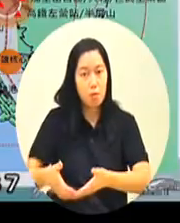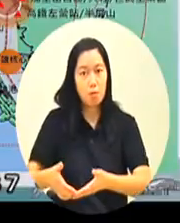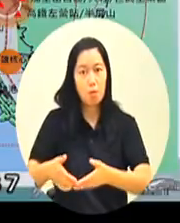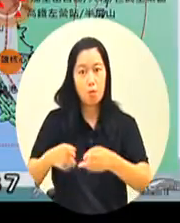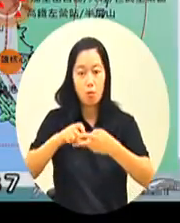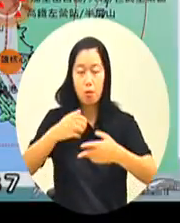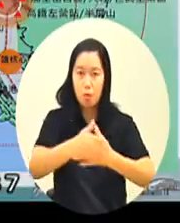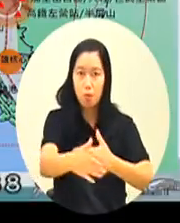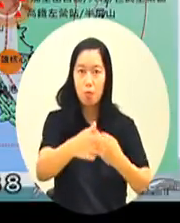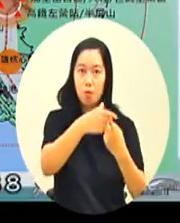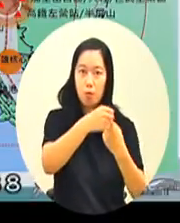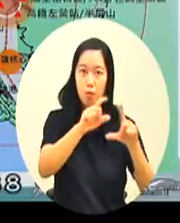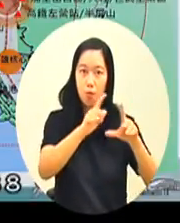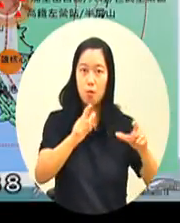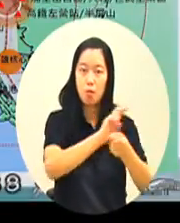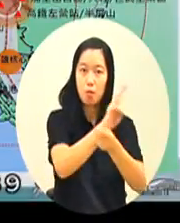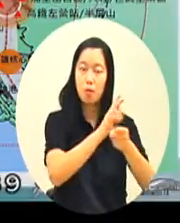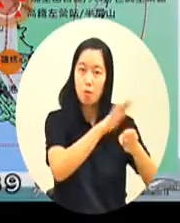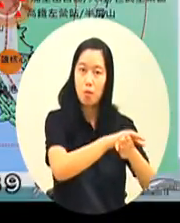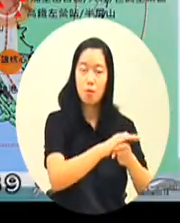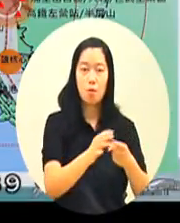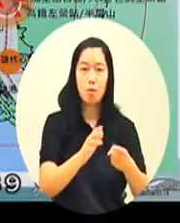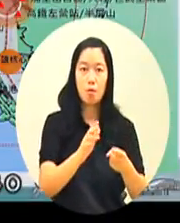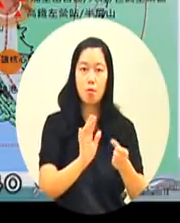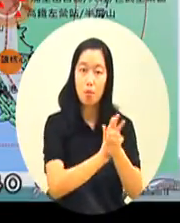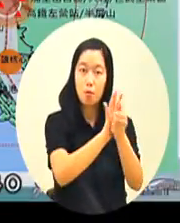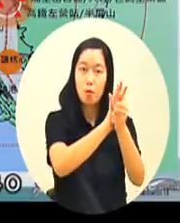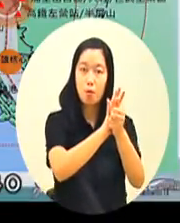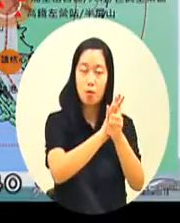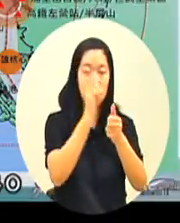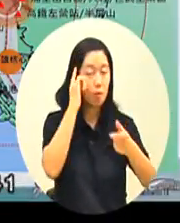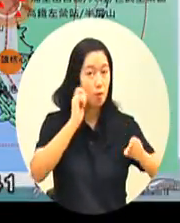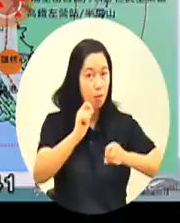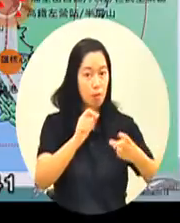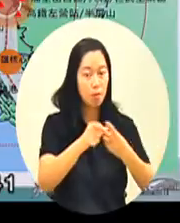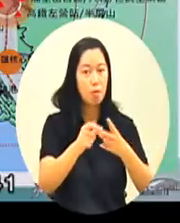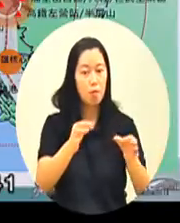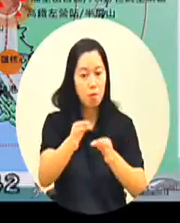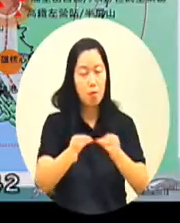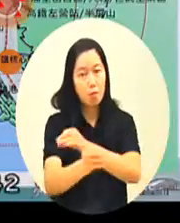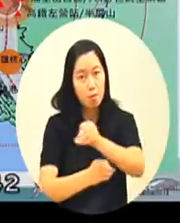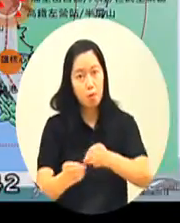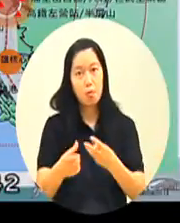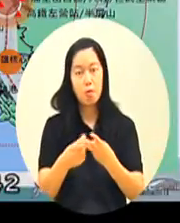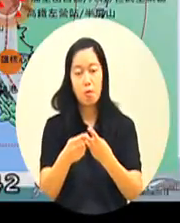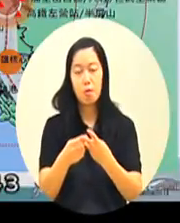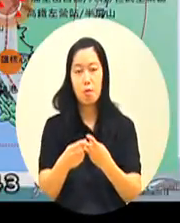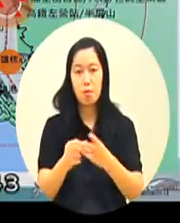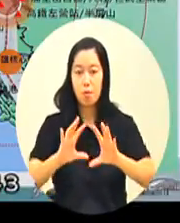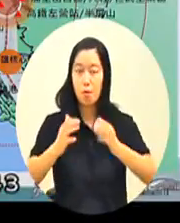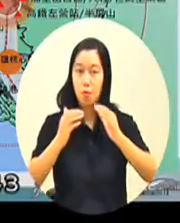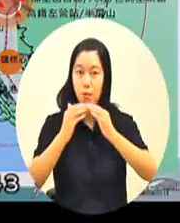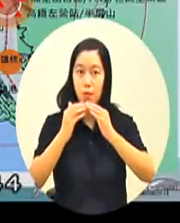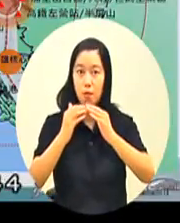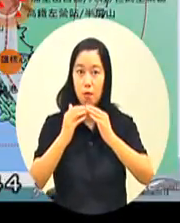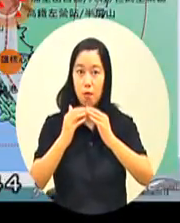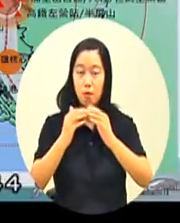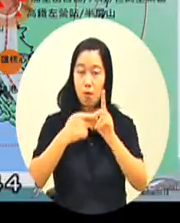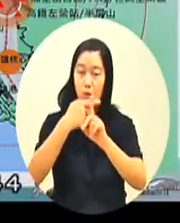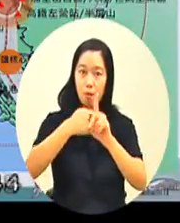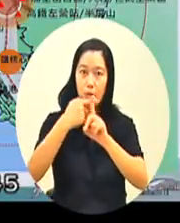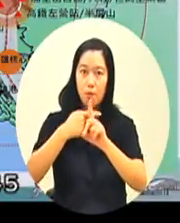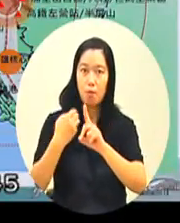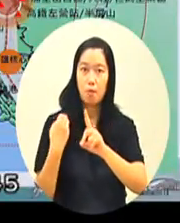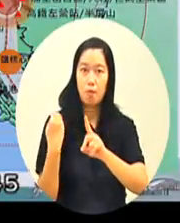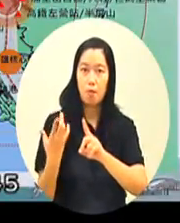三项，一个是大林埔的工作的推动，大林埔计划的推动，循环经济的推动，以及我们国家级的新